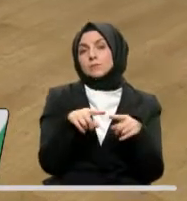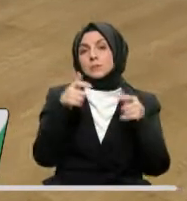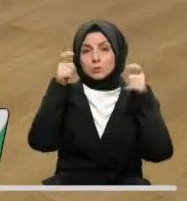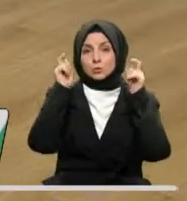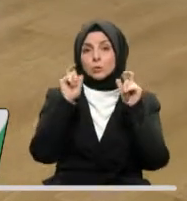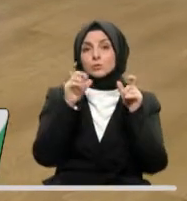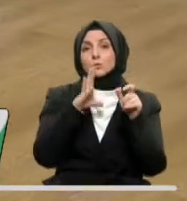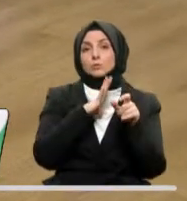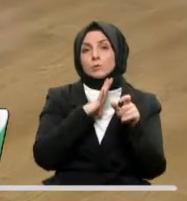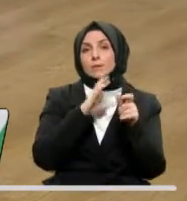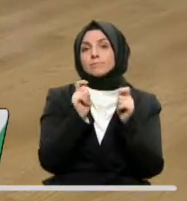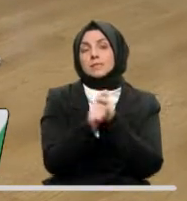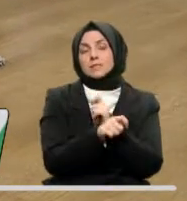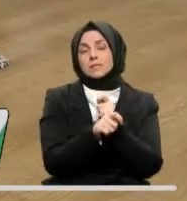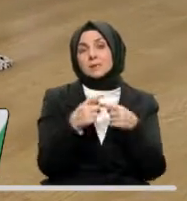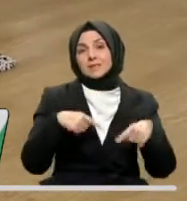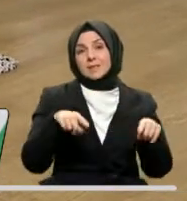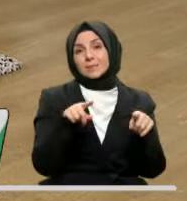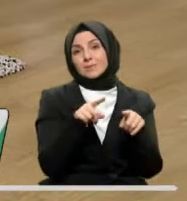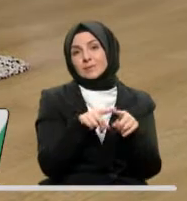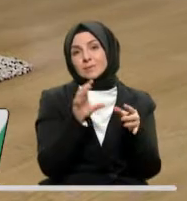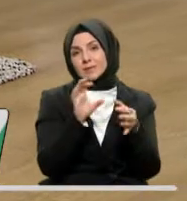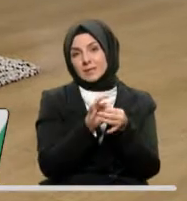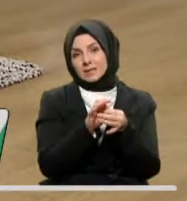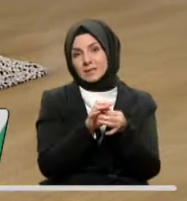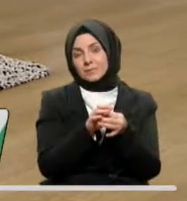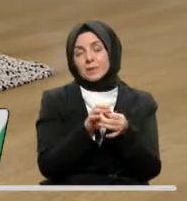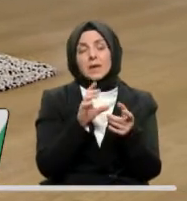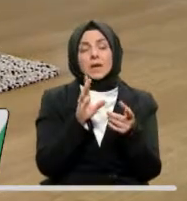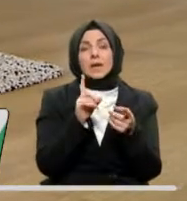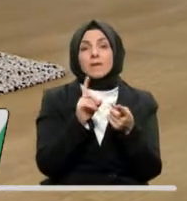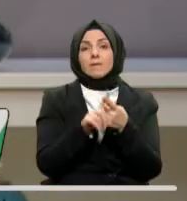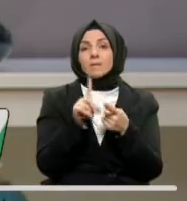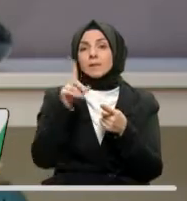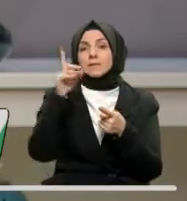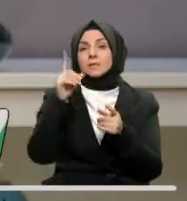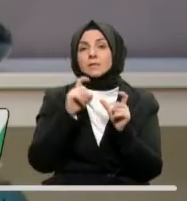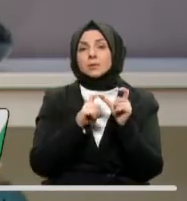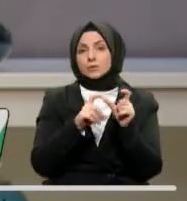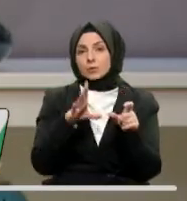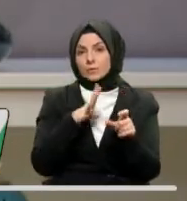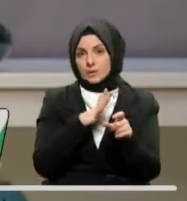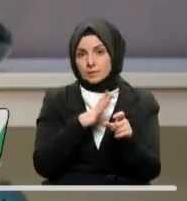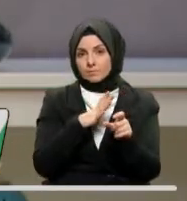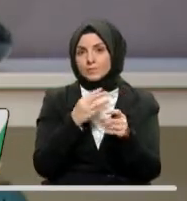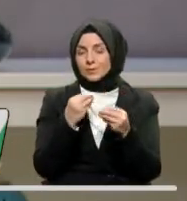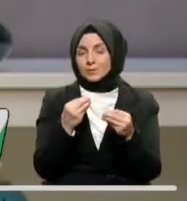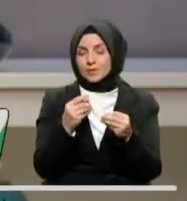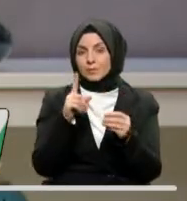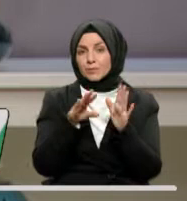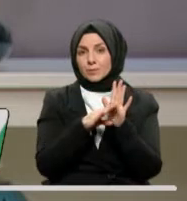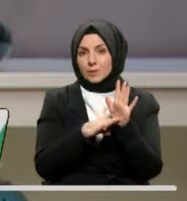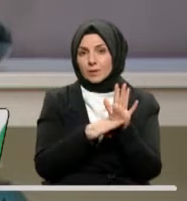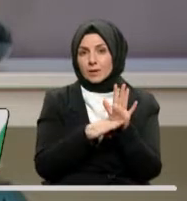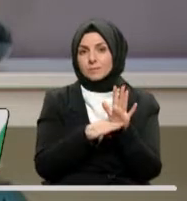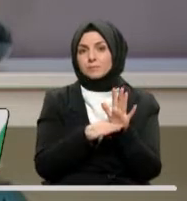dönüştürmekte birazcık bizimle ilgili gibi istiyorum ve hemen iz Elimizden gelen bir sorunuz var Onu iletmek istiyorum Çok güzel bir program istifade ediyoruz